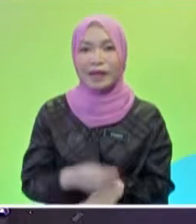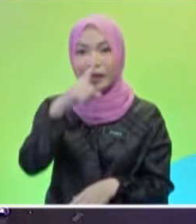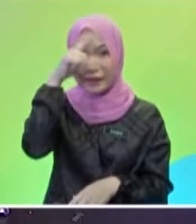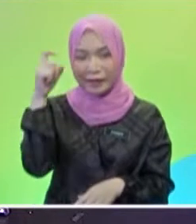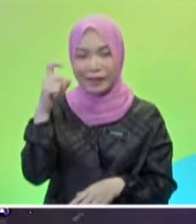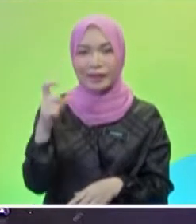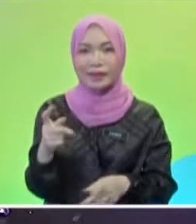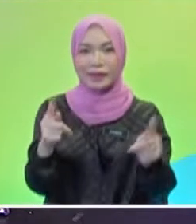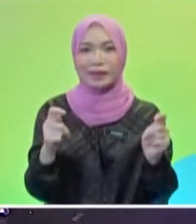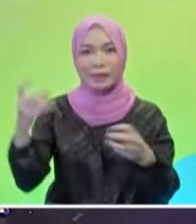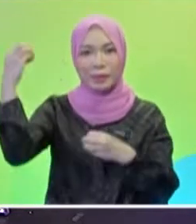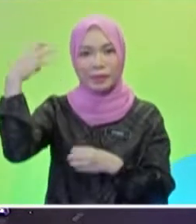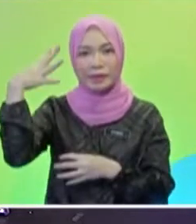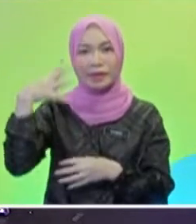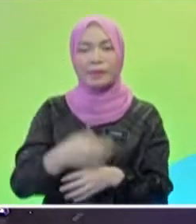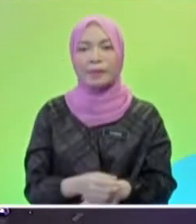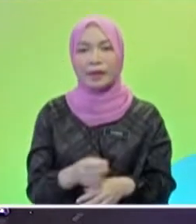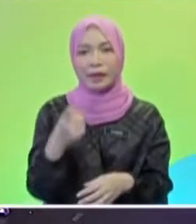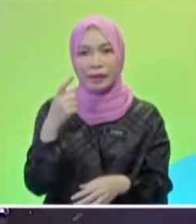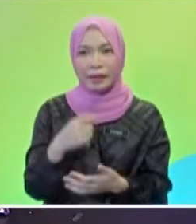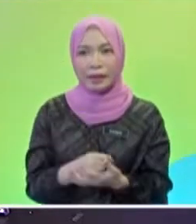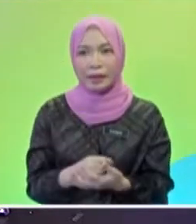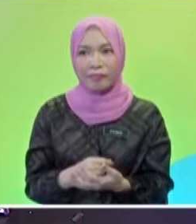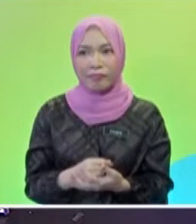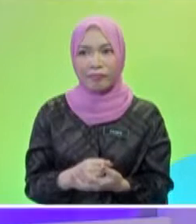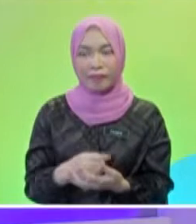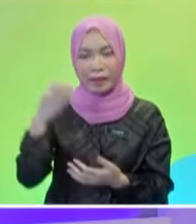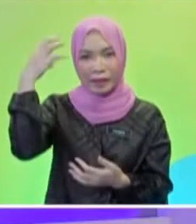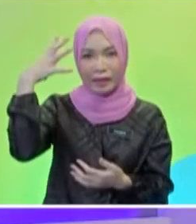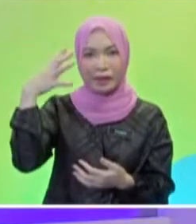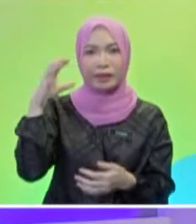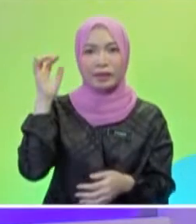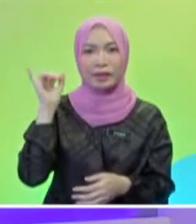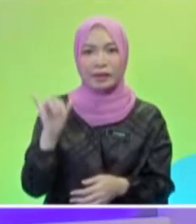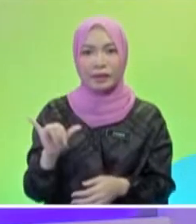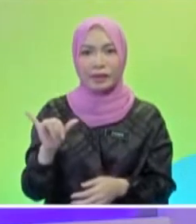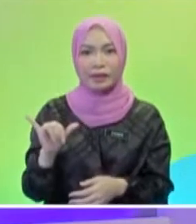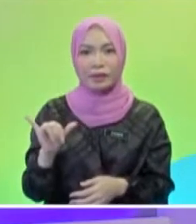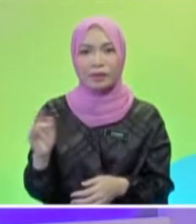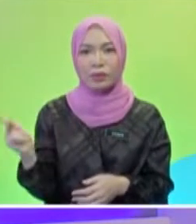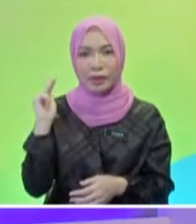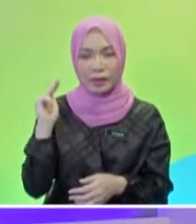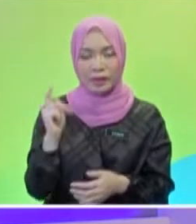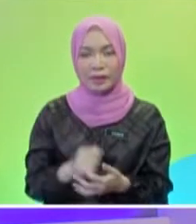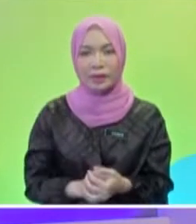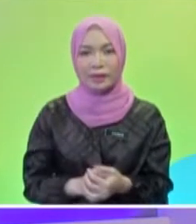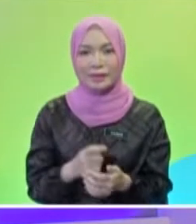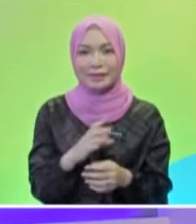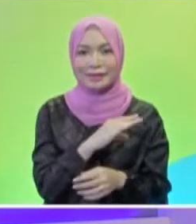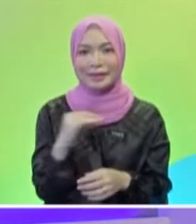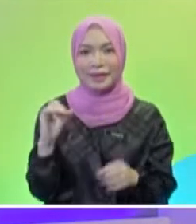cahaya matahari yang terik G sepanjang hari baik oke dan dia boleh membangunkan tenaga elektrik menggunakan